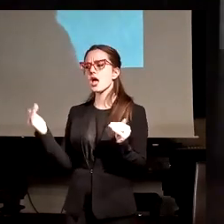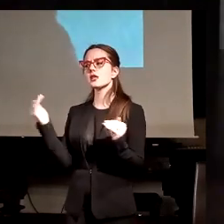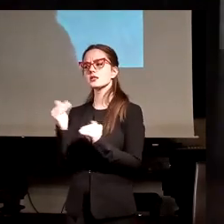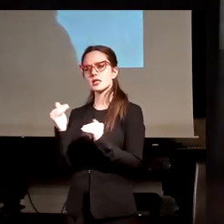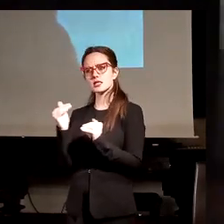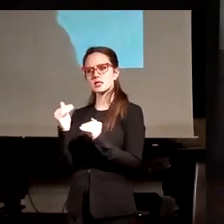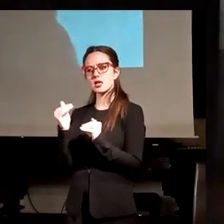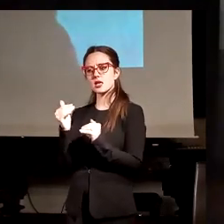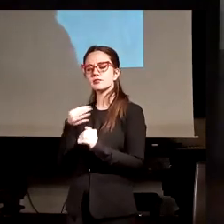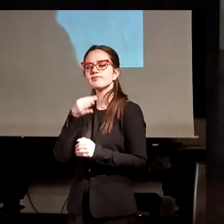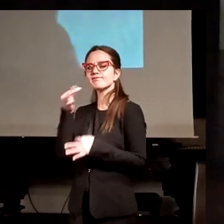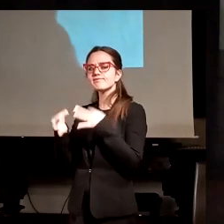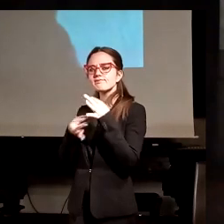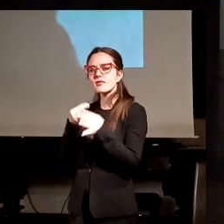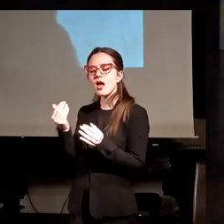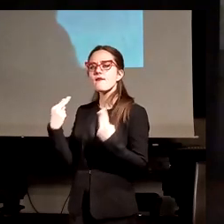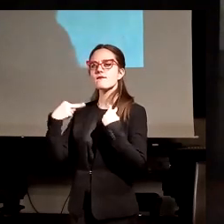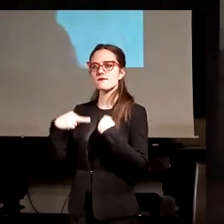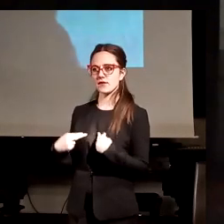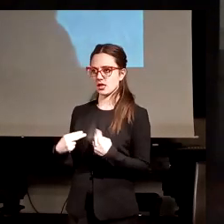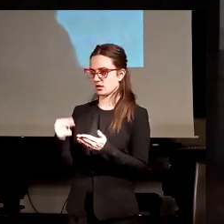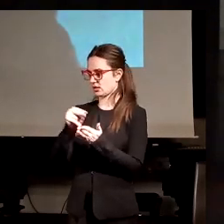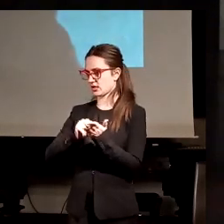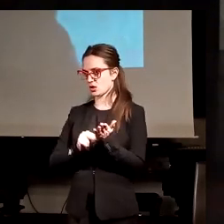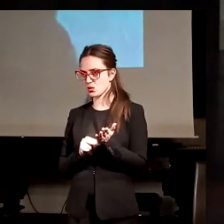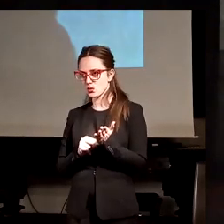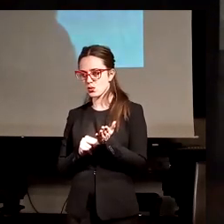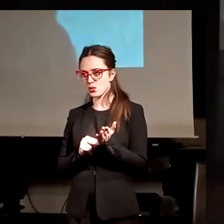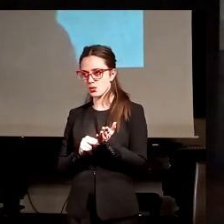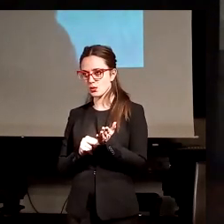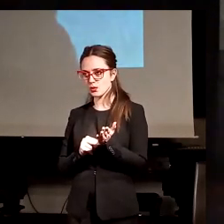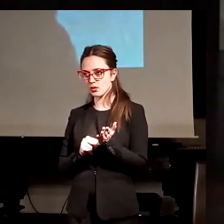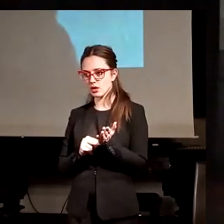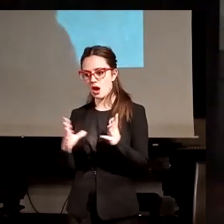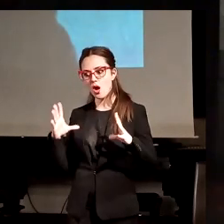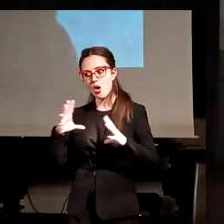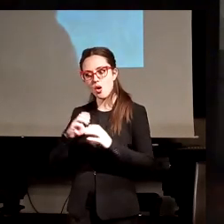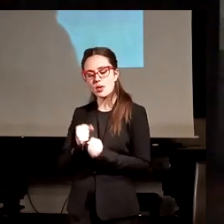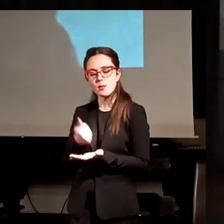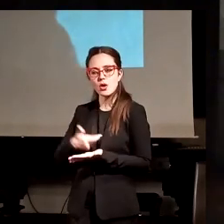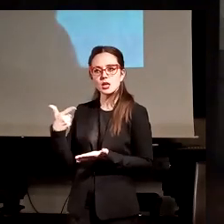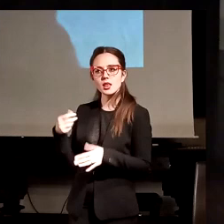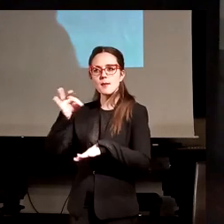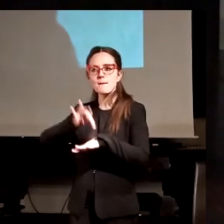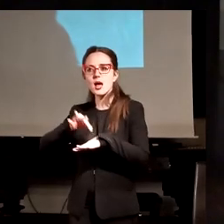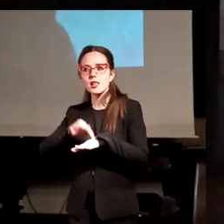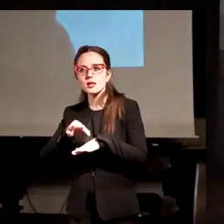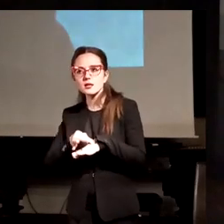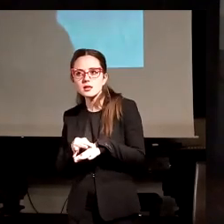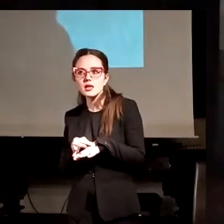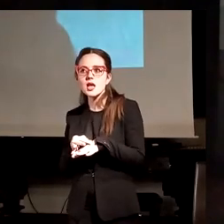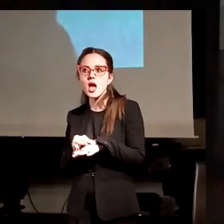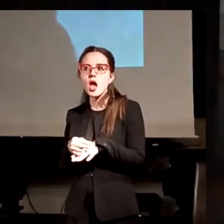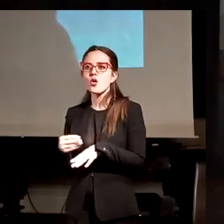modo di questo di questo grande scrittore vita anche questa come dire con delle ombre importanti la malattia una tata che